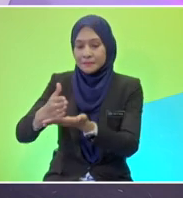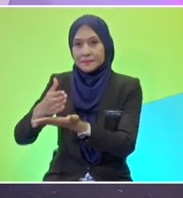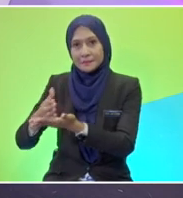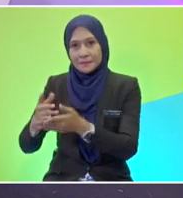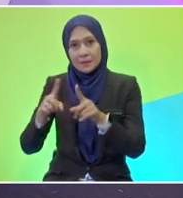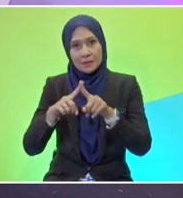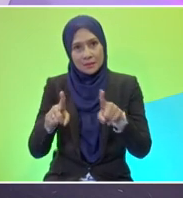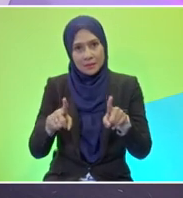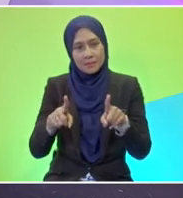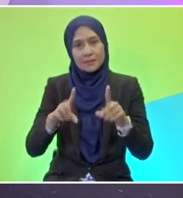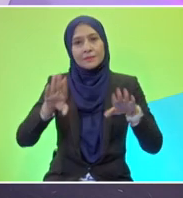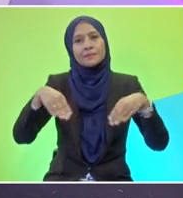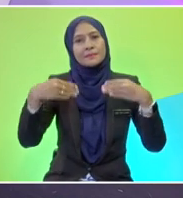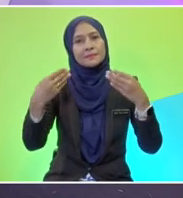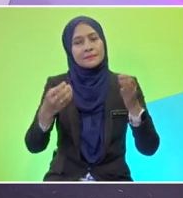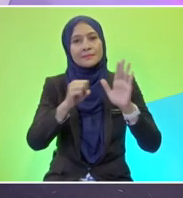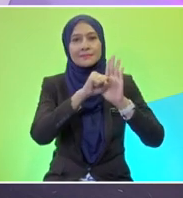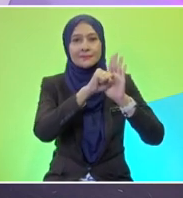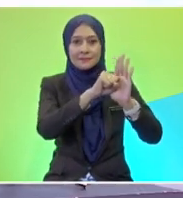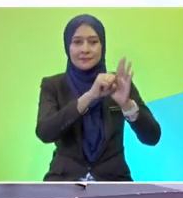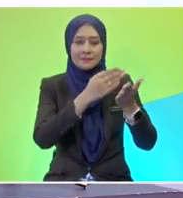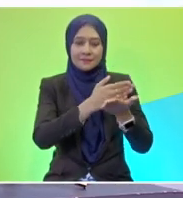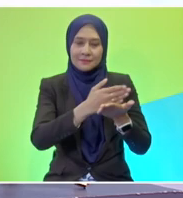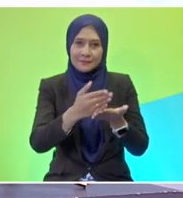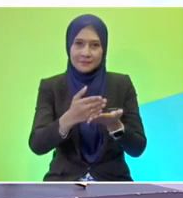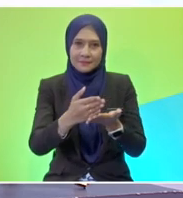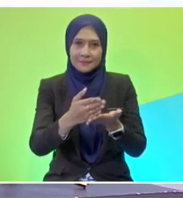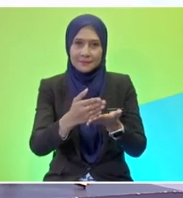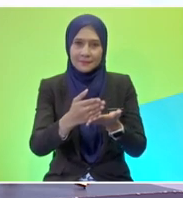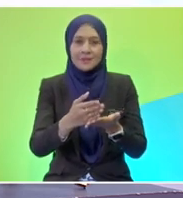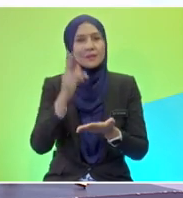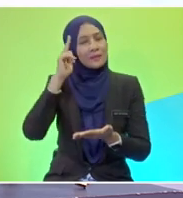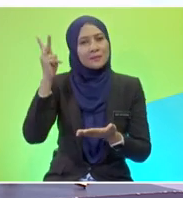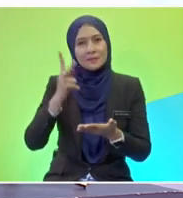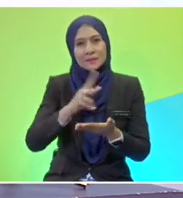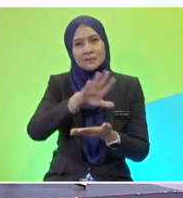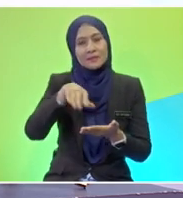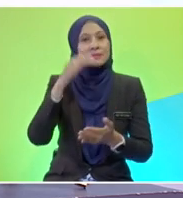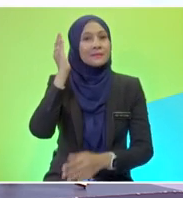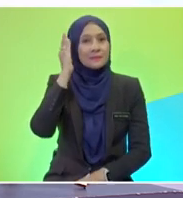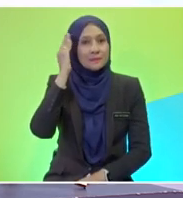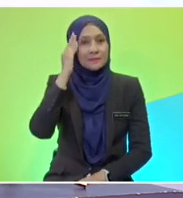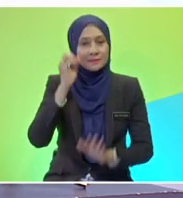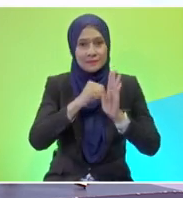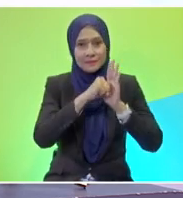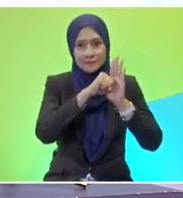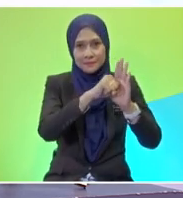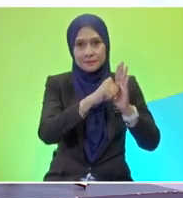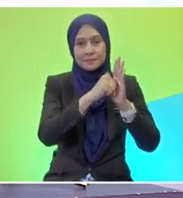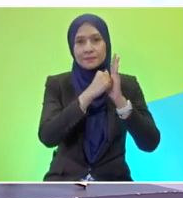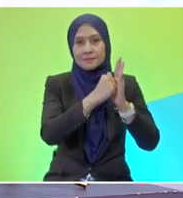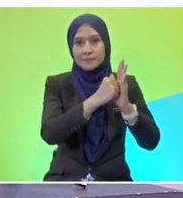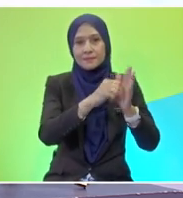simbol tolak. Cikgu percaya murid-murid kat rumah mesti dah kenal juga simbol tolak. Tapi kita kena kena